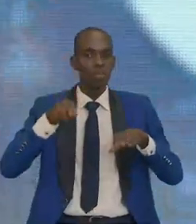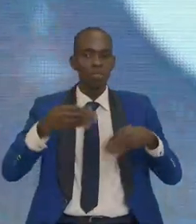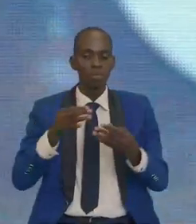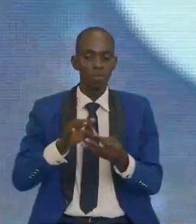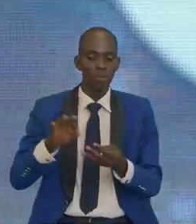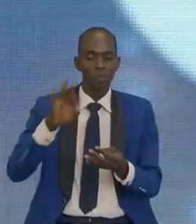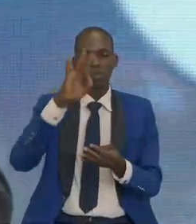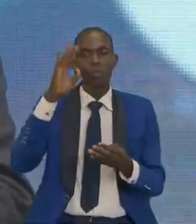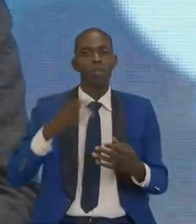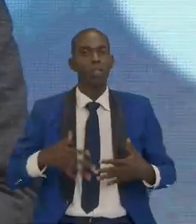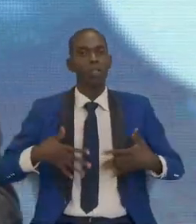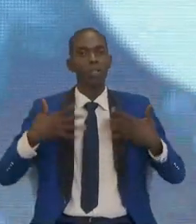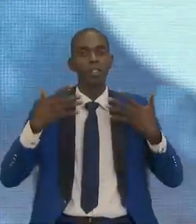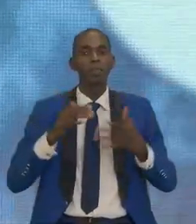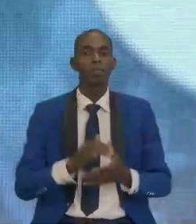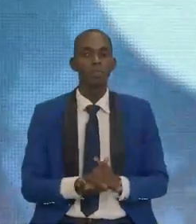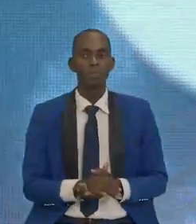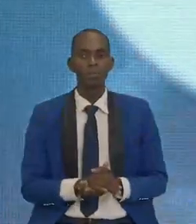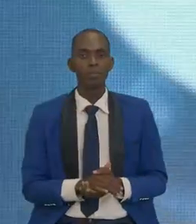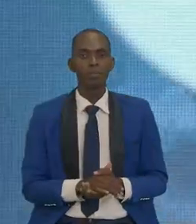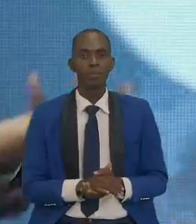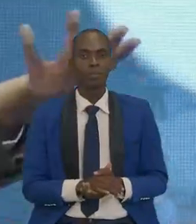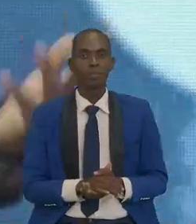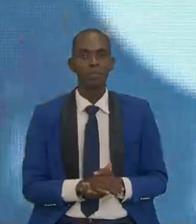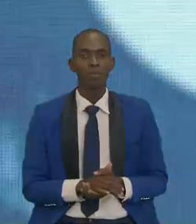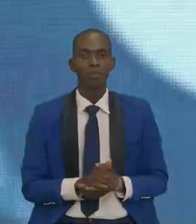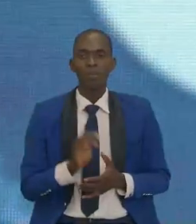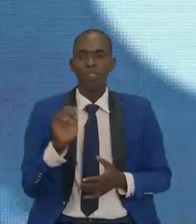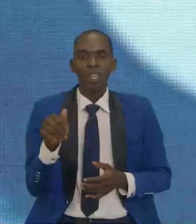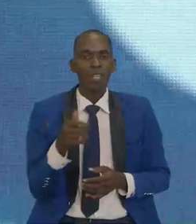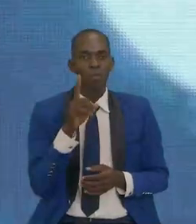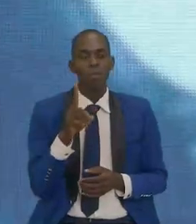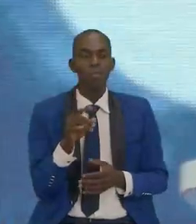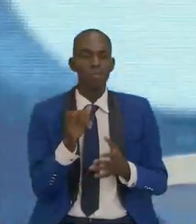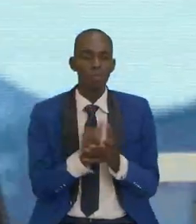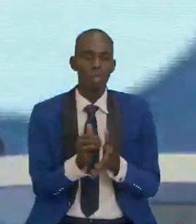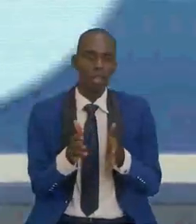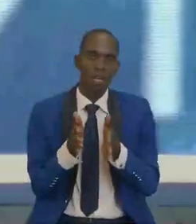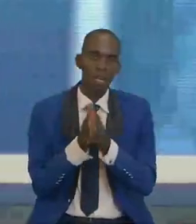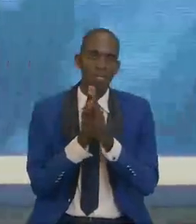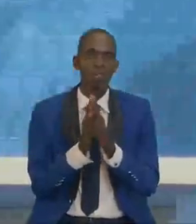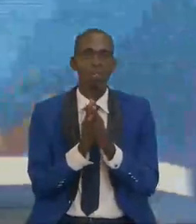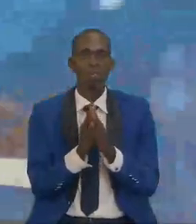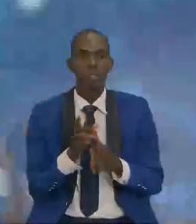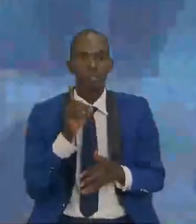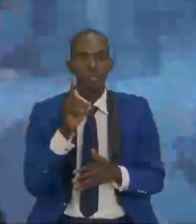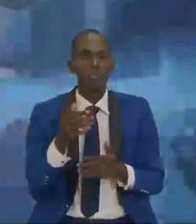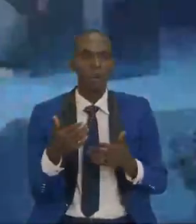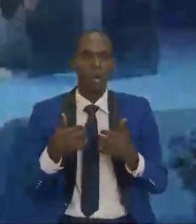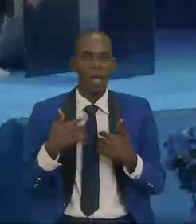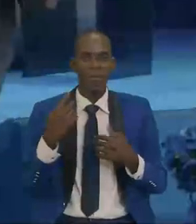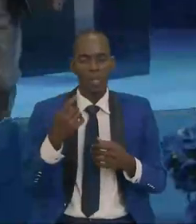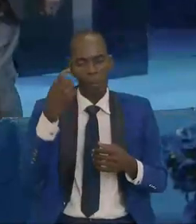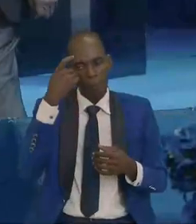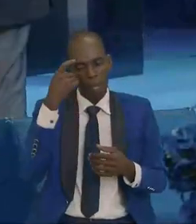et puis il vous donnera plus que la vie naturelle, et vous ajoutera la vie spirituelle. Quiconque